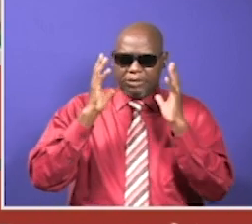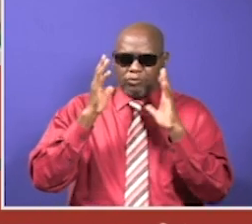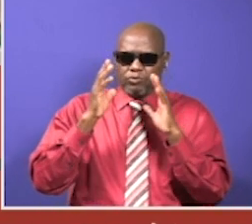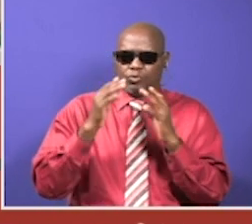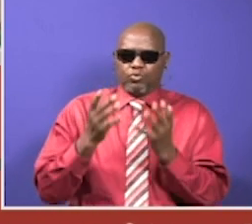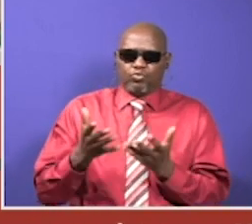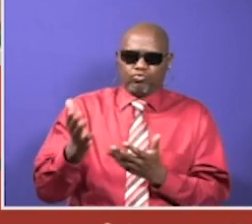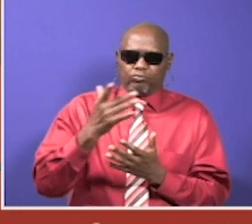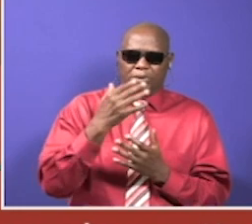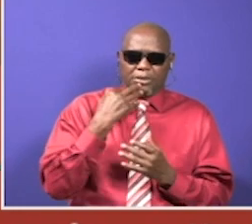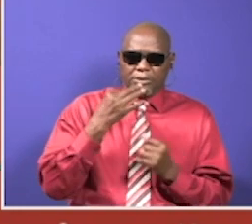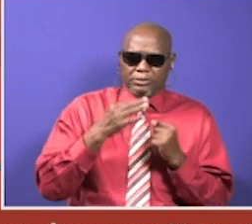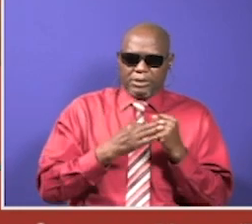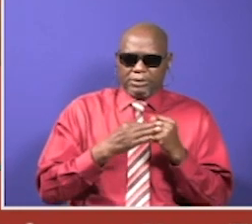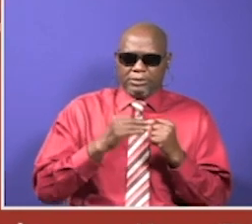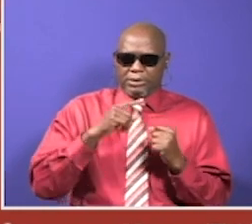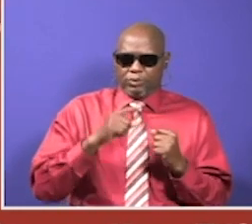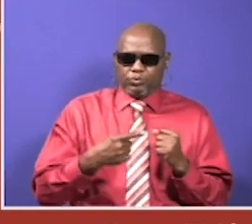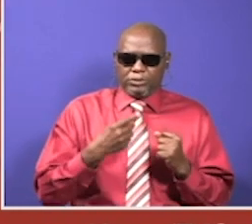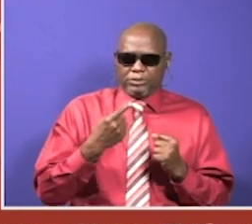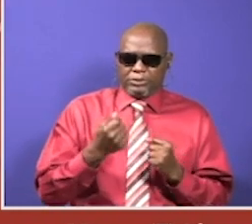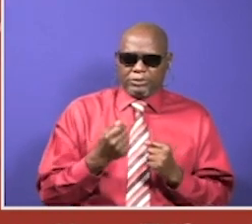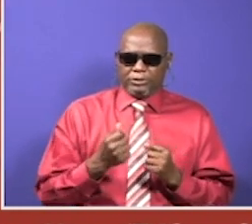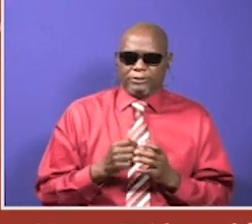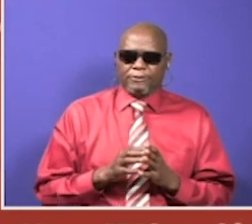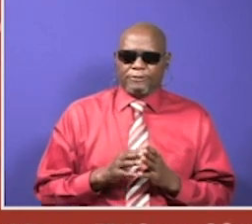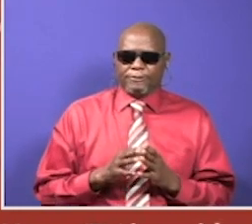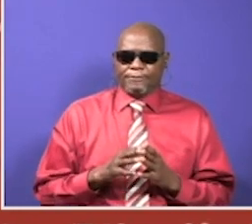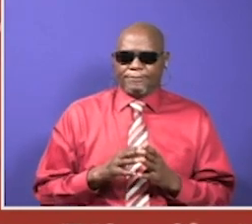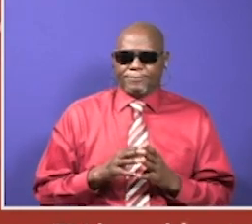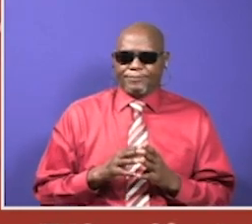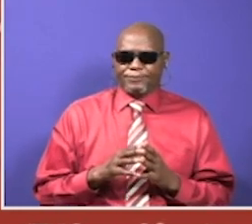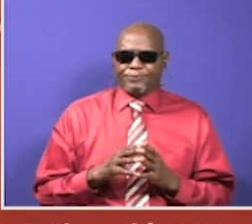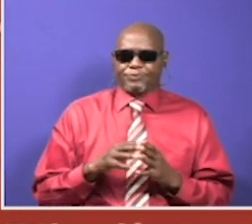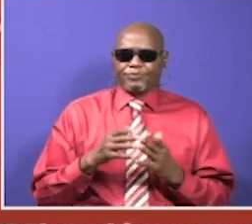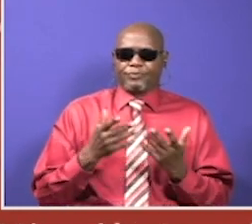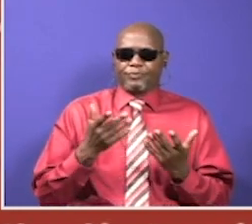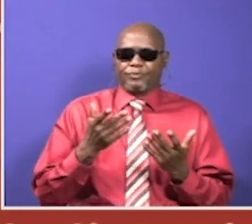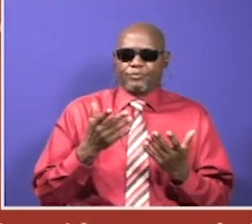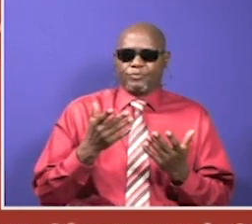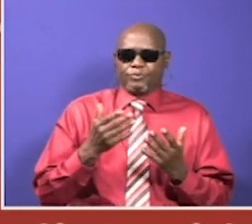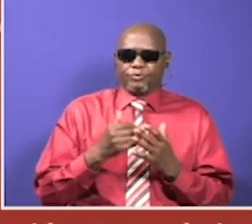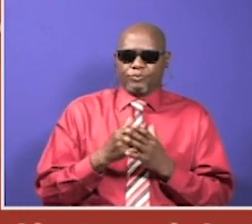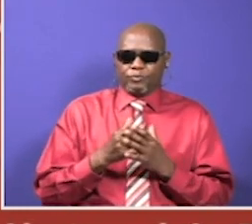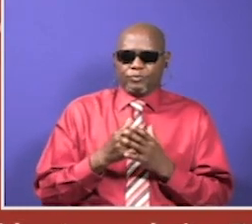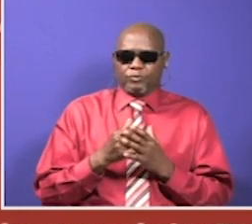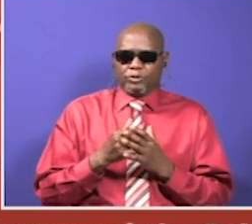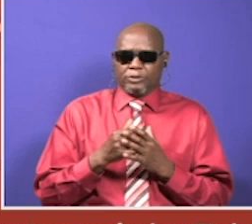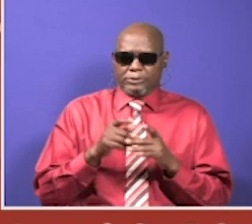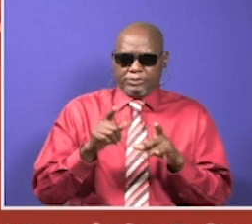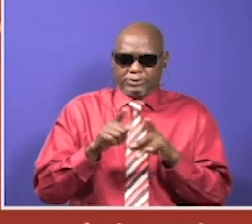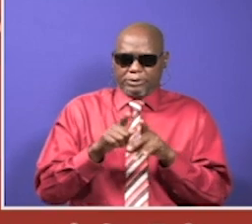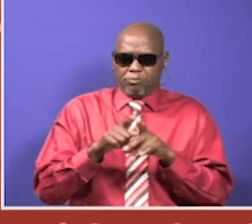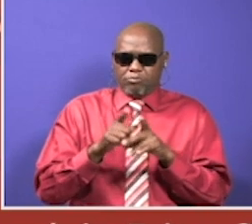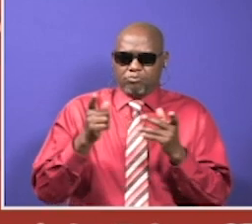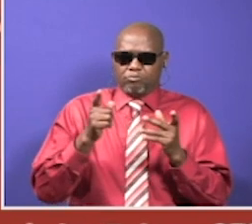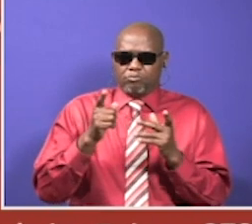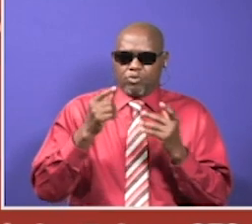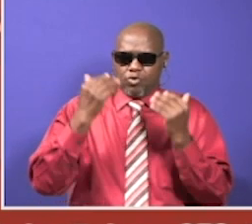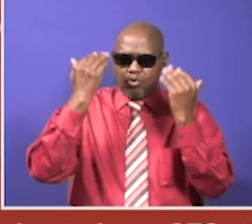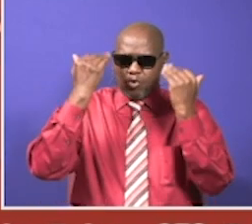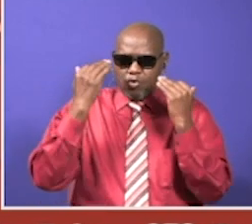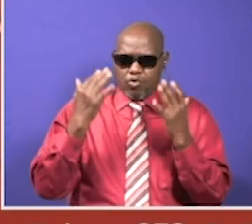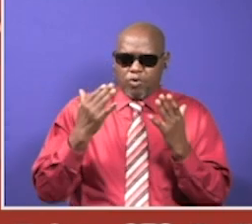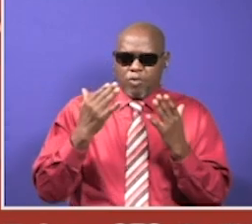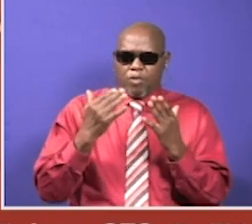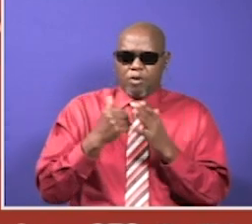the 800,000 shillings. Katika taarifa yake ya ufunguzi, wakili wa bunge la kaunti ya Kisii Ndegwanjiru alielezea sababu za kutimuliwa